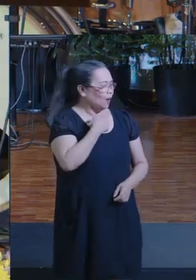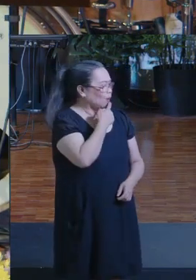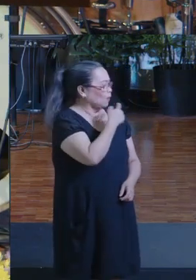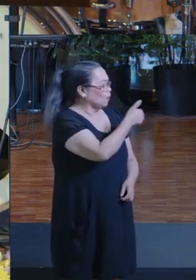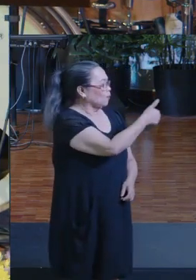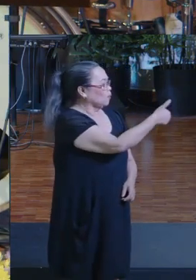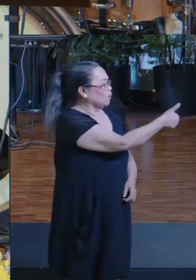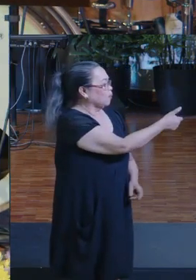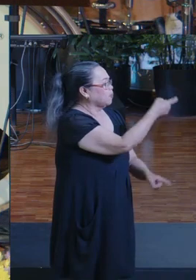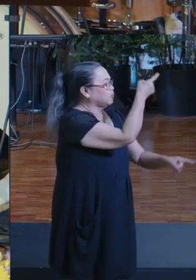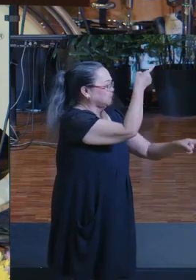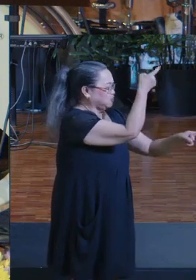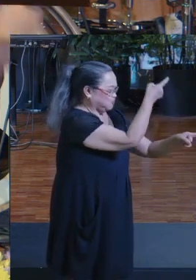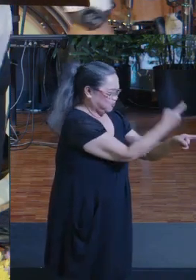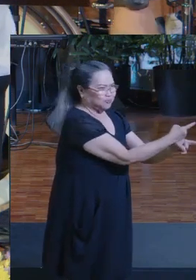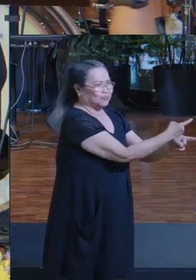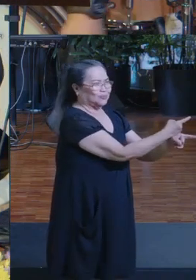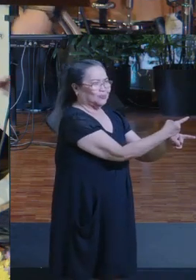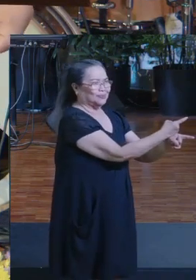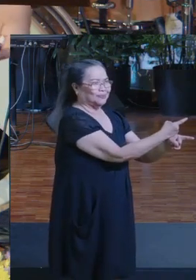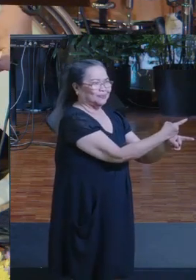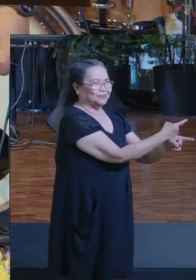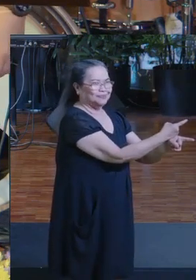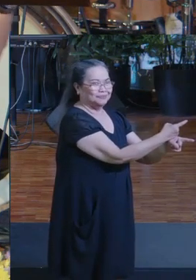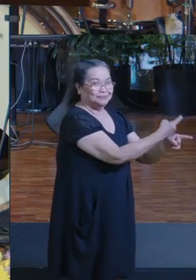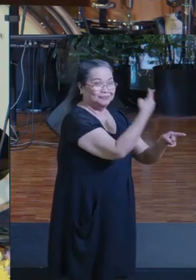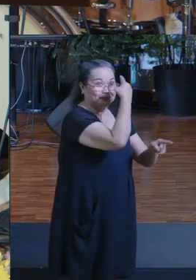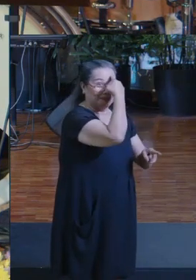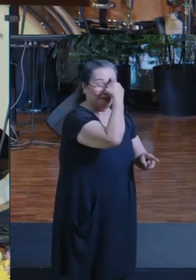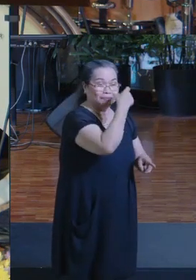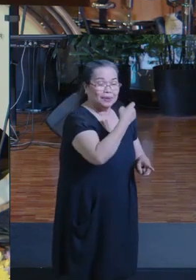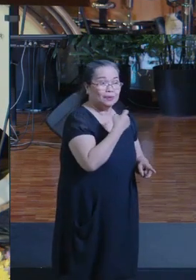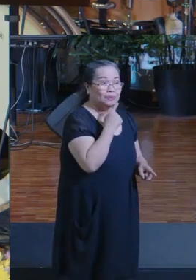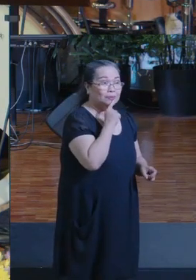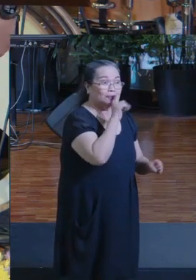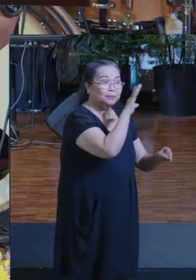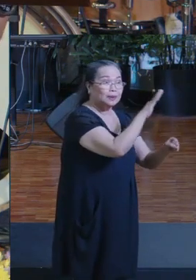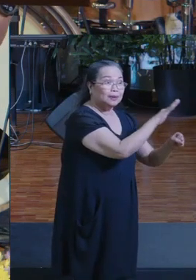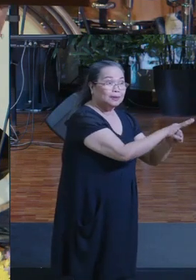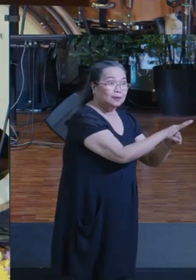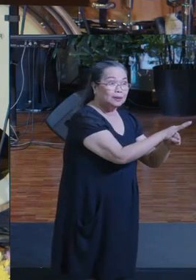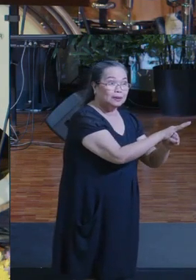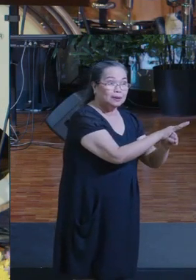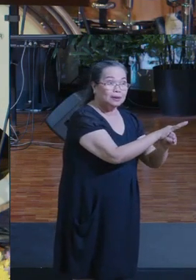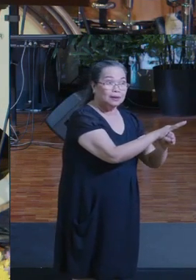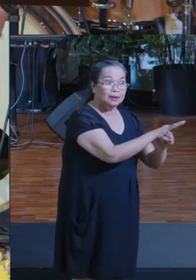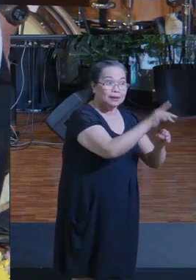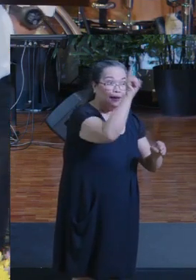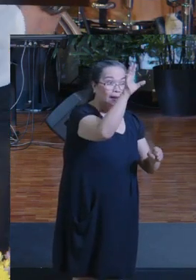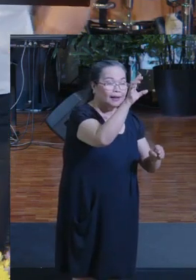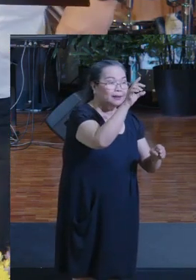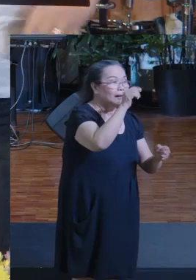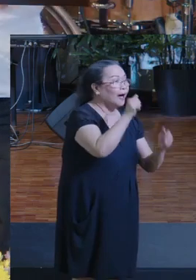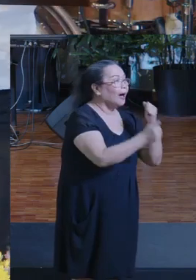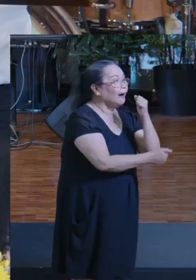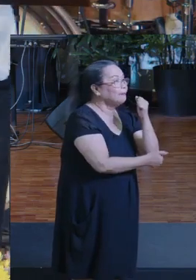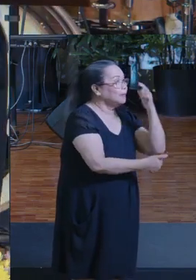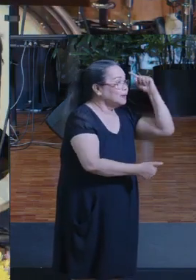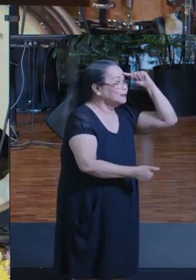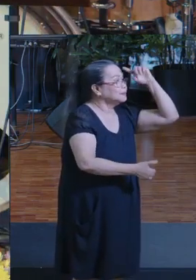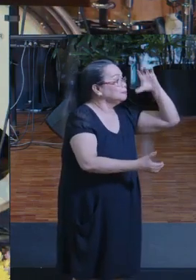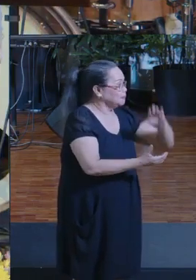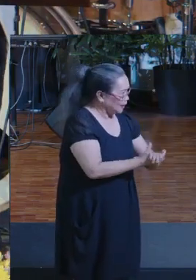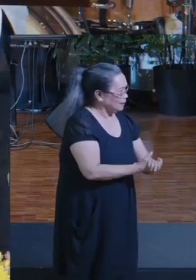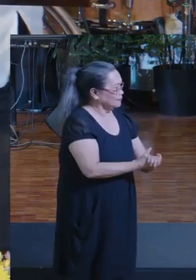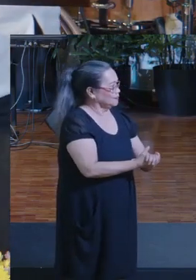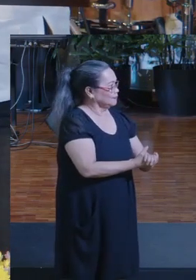na-save si Abraham. Dahil pinangako niya, yung pinangako ng Diyos, pinaniwalaan niya. Ang pinangako ng